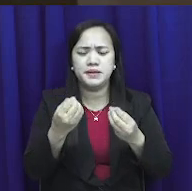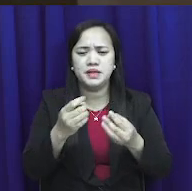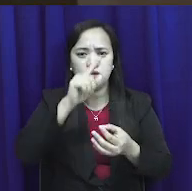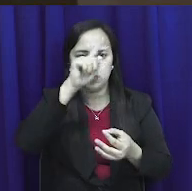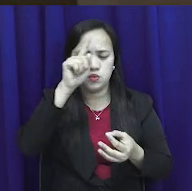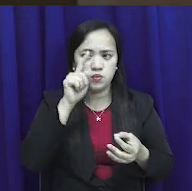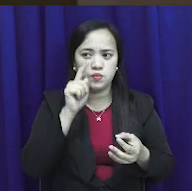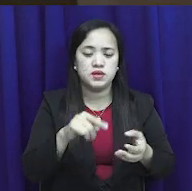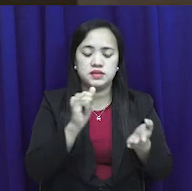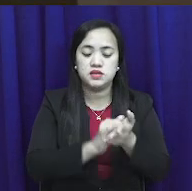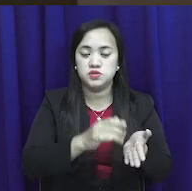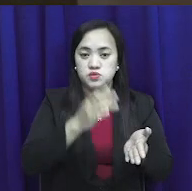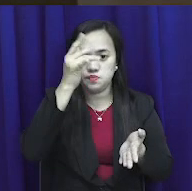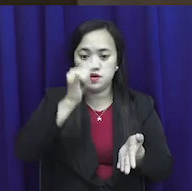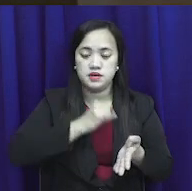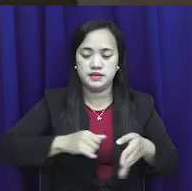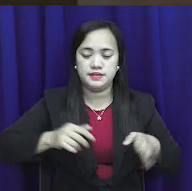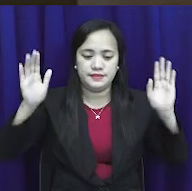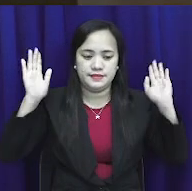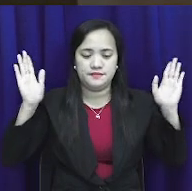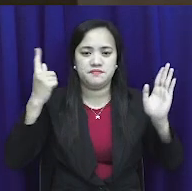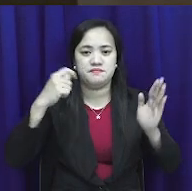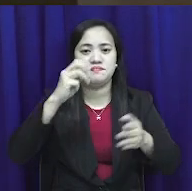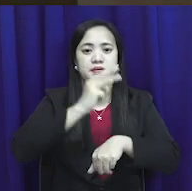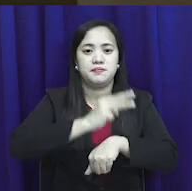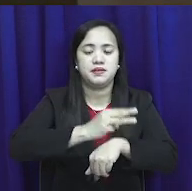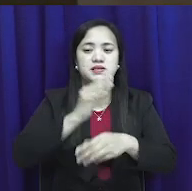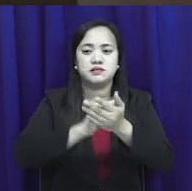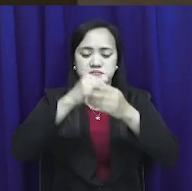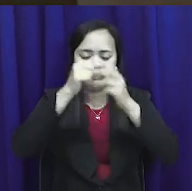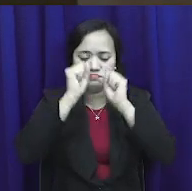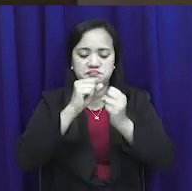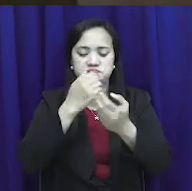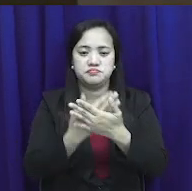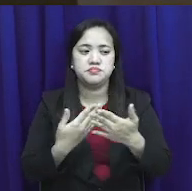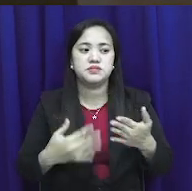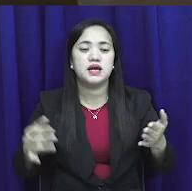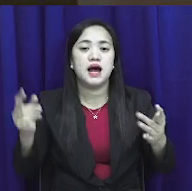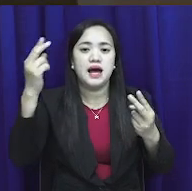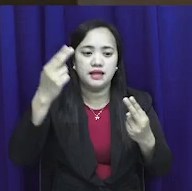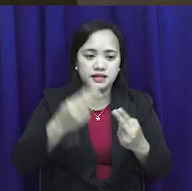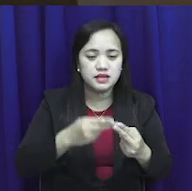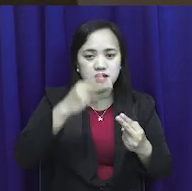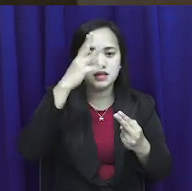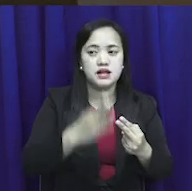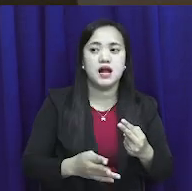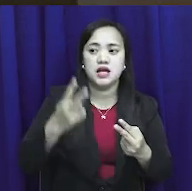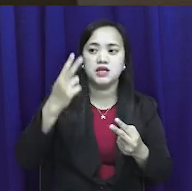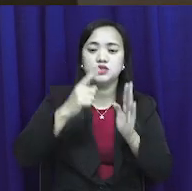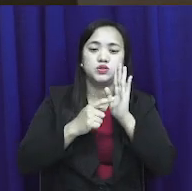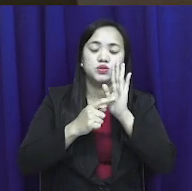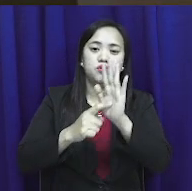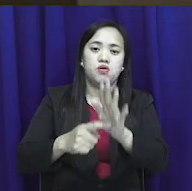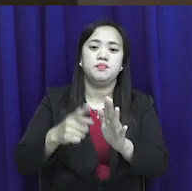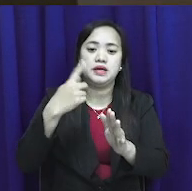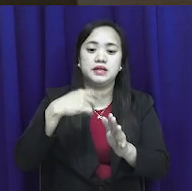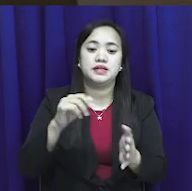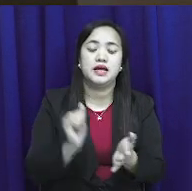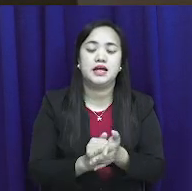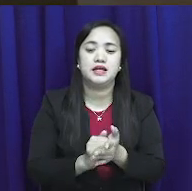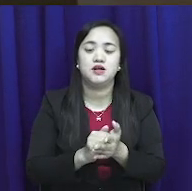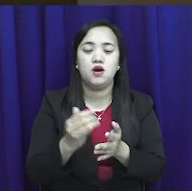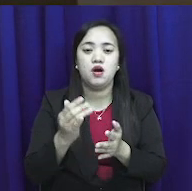ang ginive up ko noon Yung Ministry ko ah hanggang ipinakita sa akin ng panginoon hindi pala Ministry ang aking Dapat